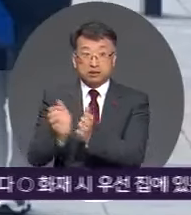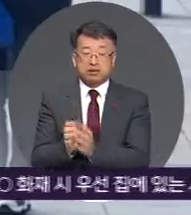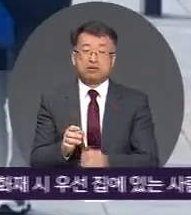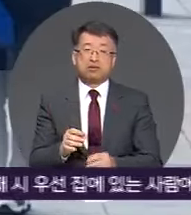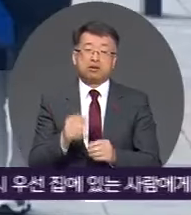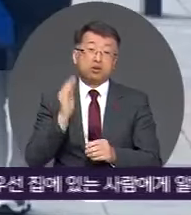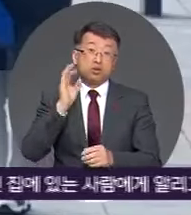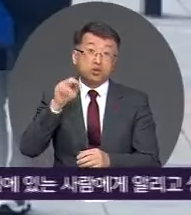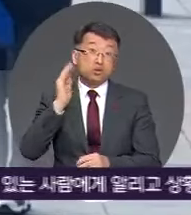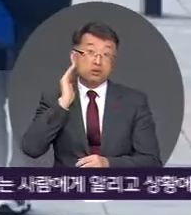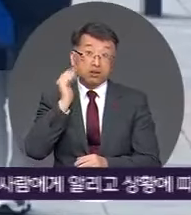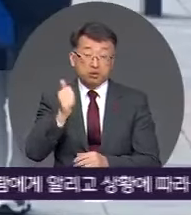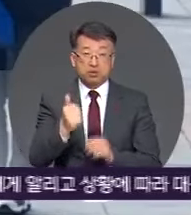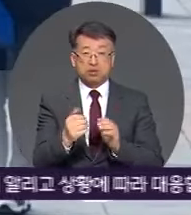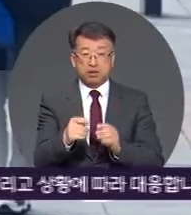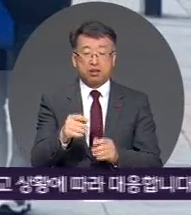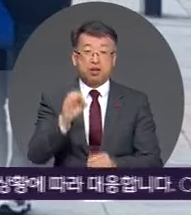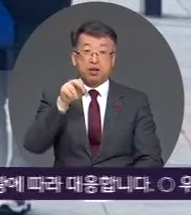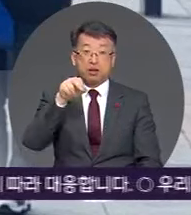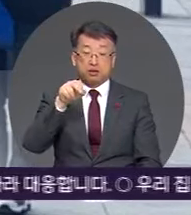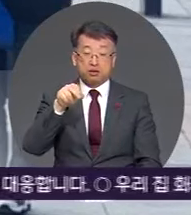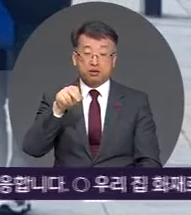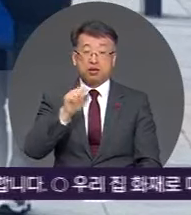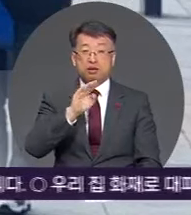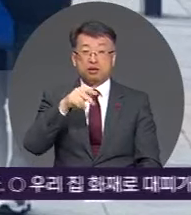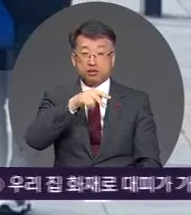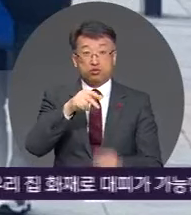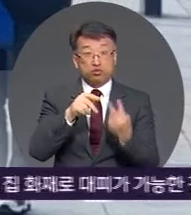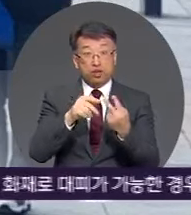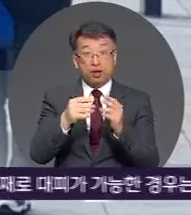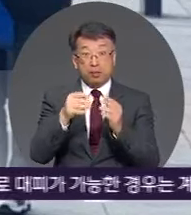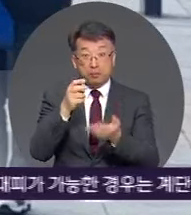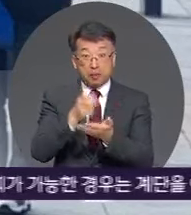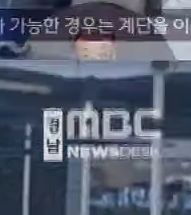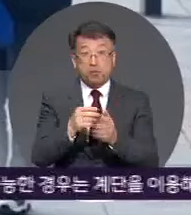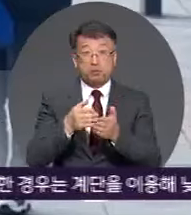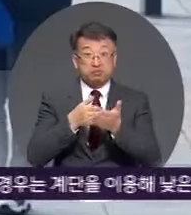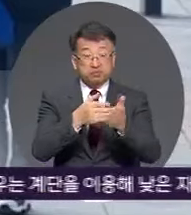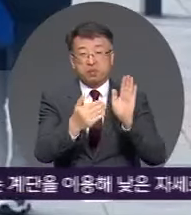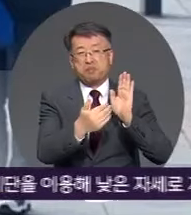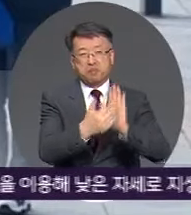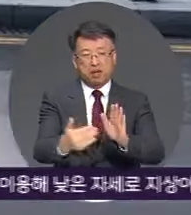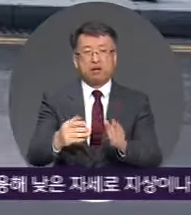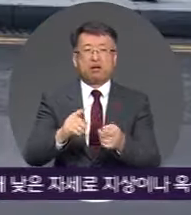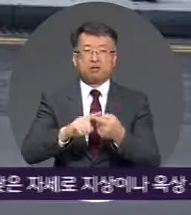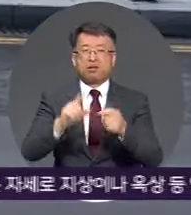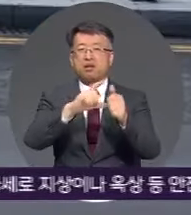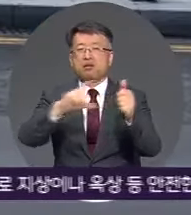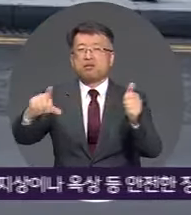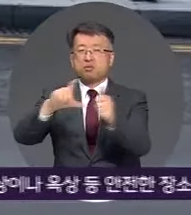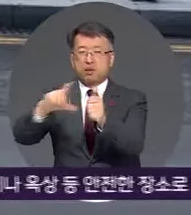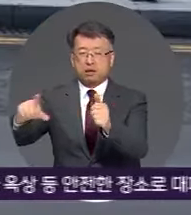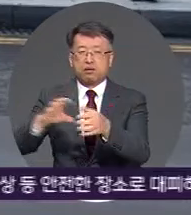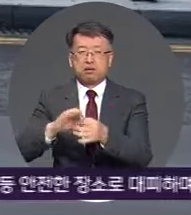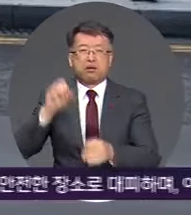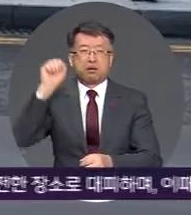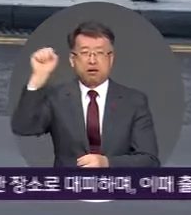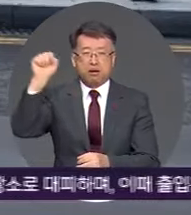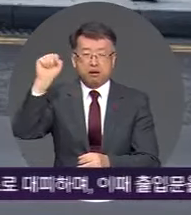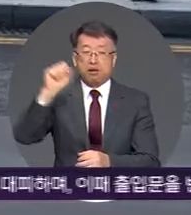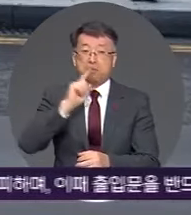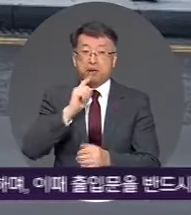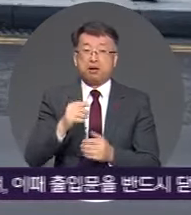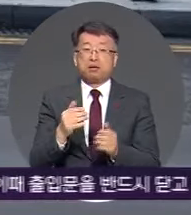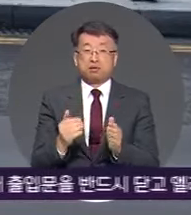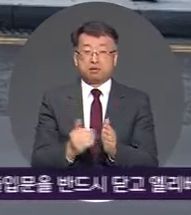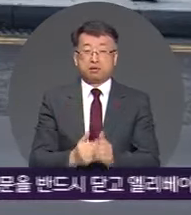쌍특검 법안 거부에 대해 가족 범죄 방탄 정권, 검찰 독재 끝장 내자가 적힌 펼침막을 들고 항의